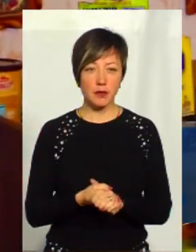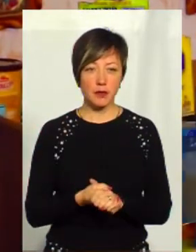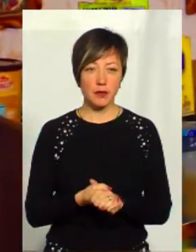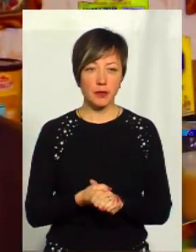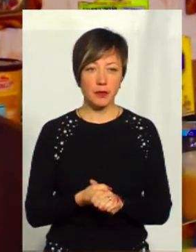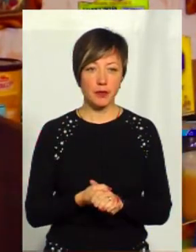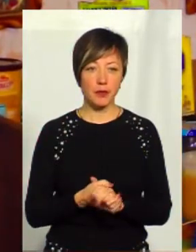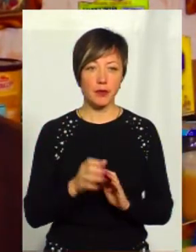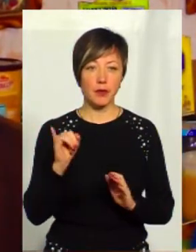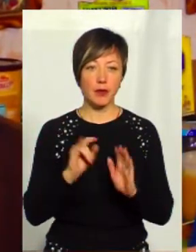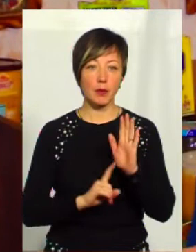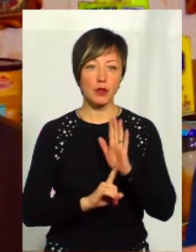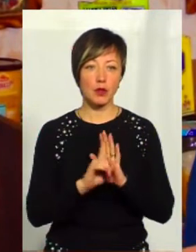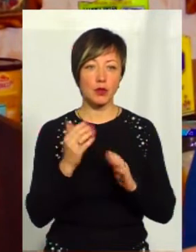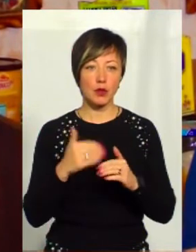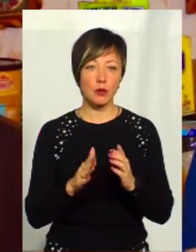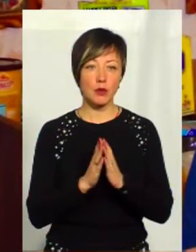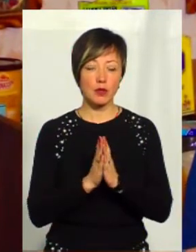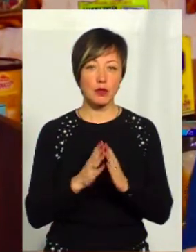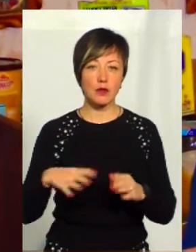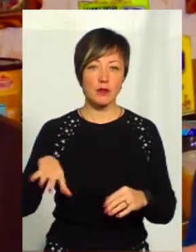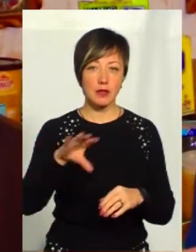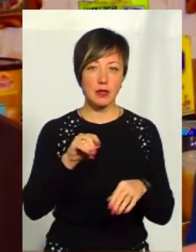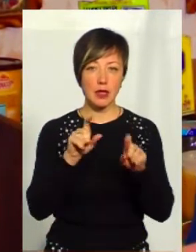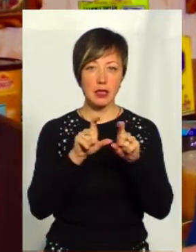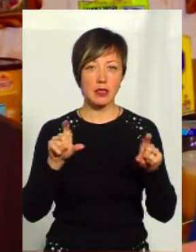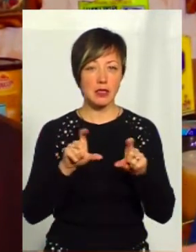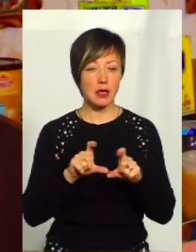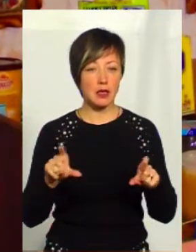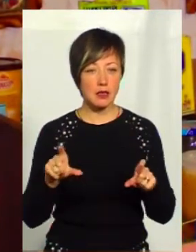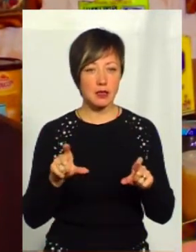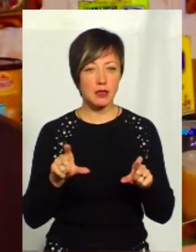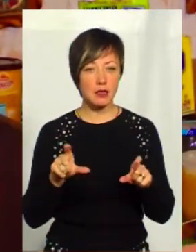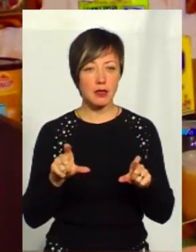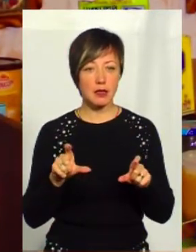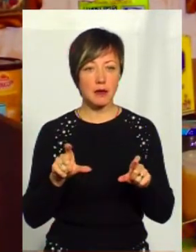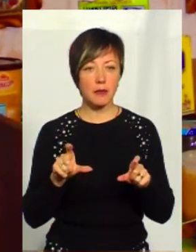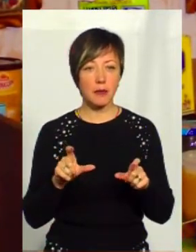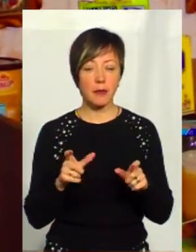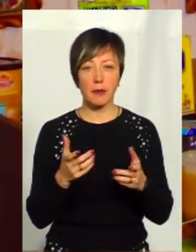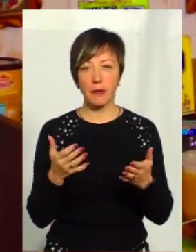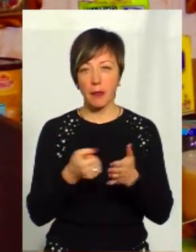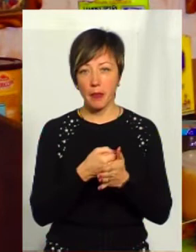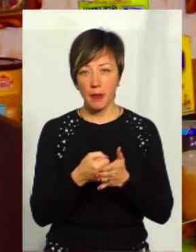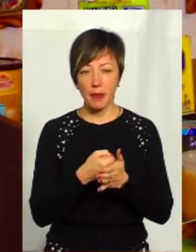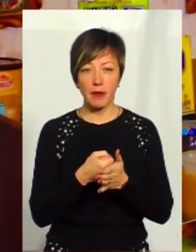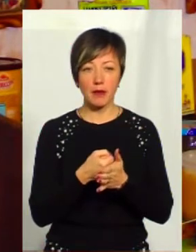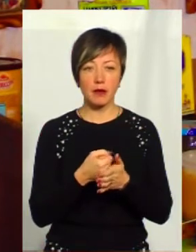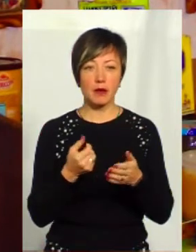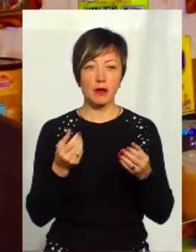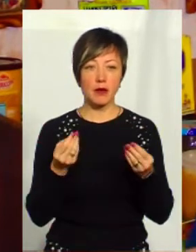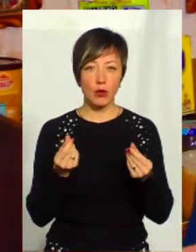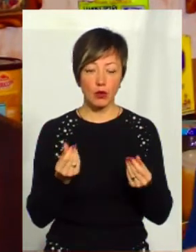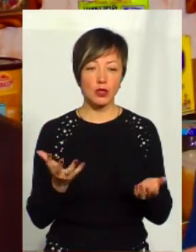О, і почали вже просити всіх інстанціях. Всякими путями, такими всякими, ну, гроші він